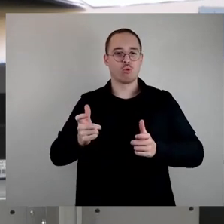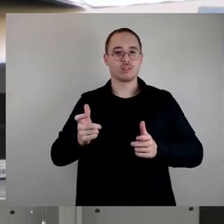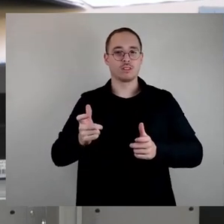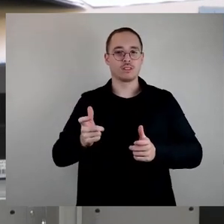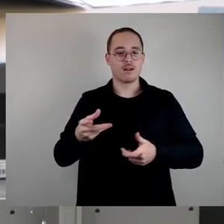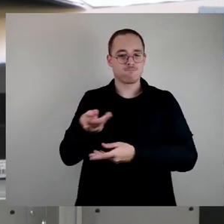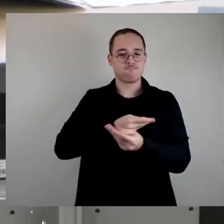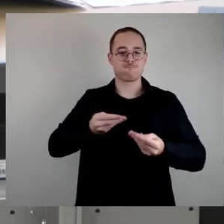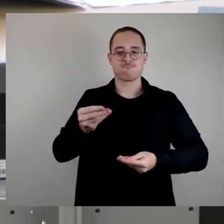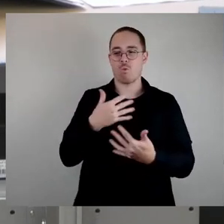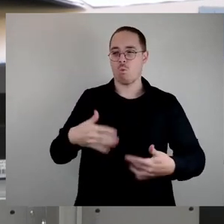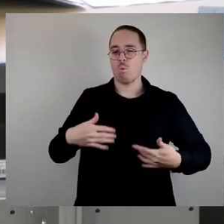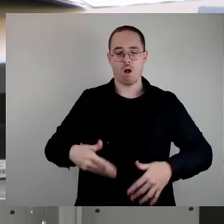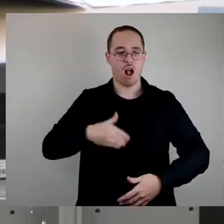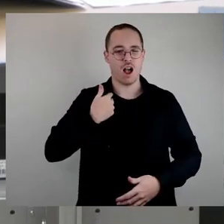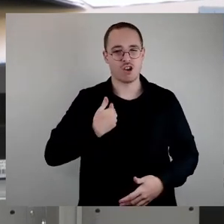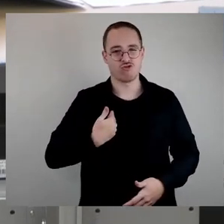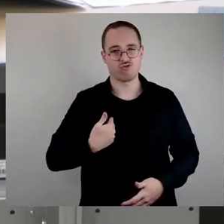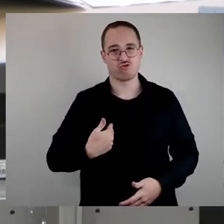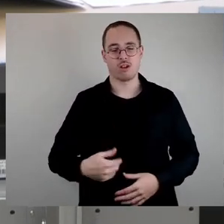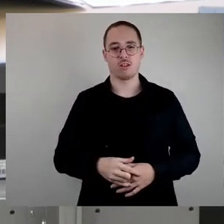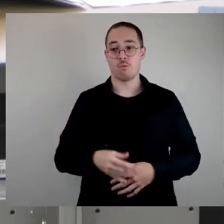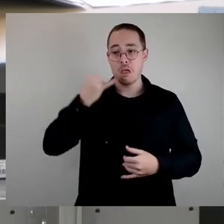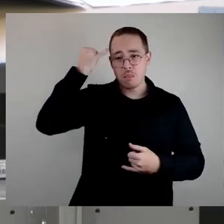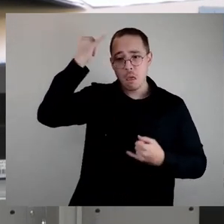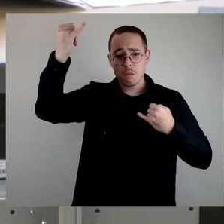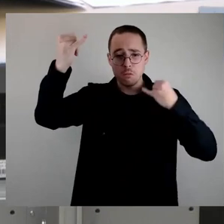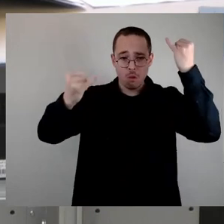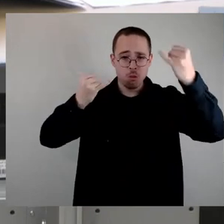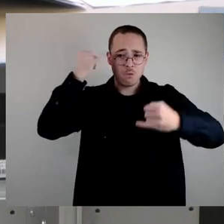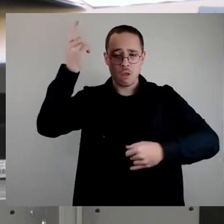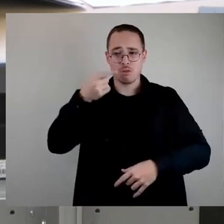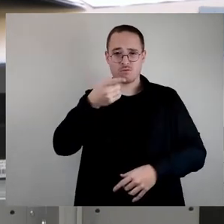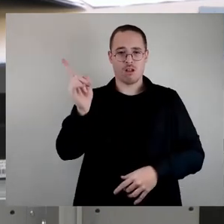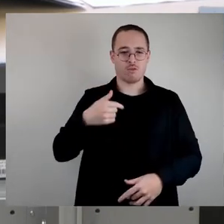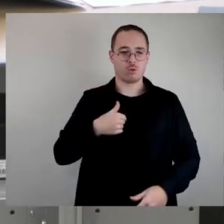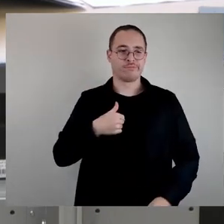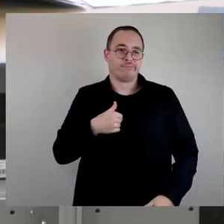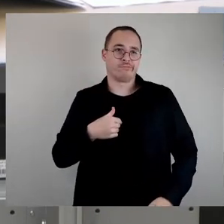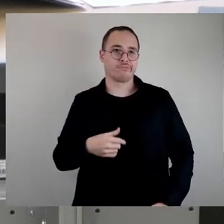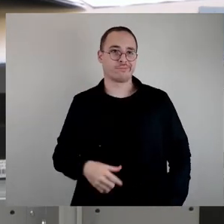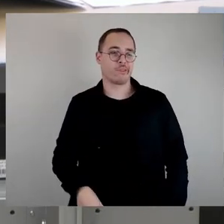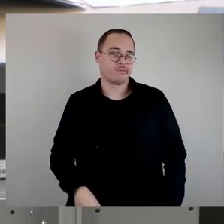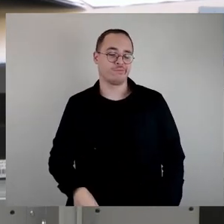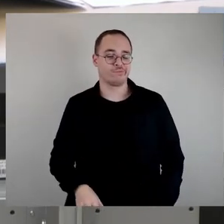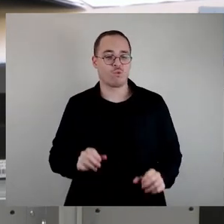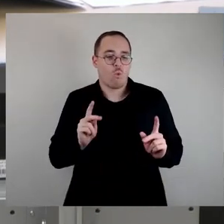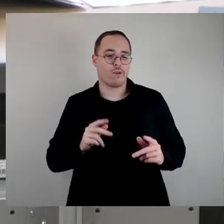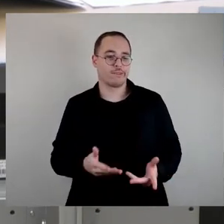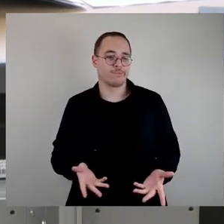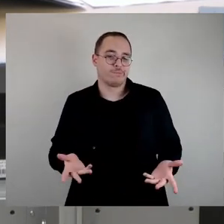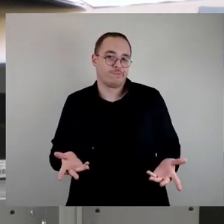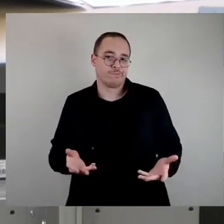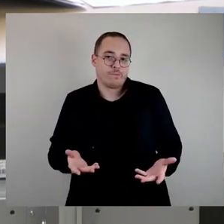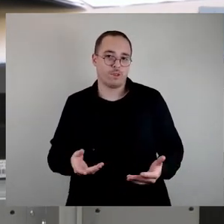verhaltener Resonanz auf die Ideen. Und ich war ehrlich gesagt auch ein bisschen frustriert, wie die ganze Diskussion gelaufen